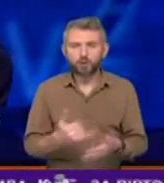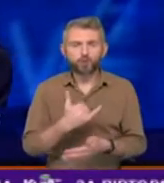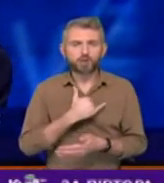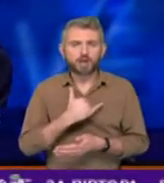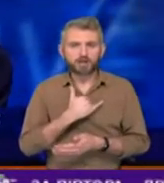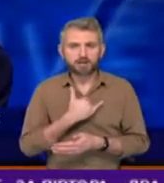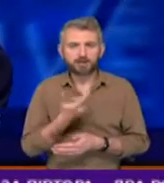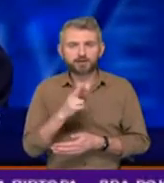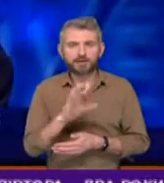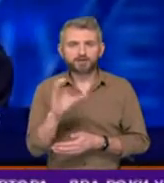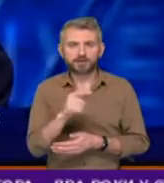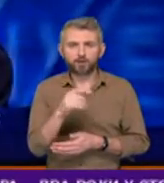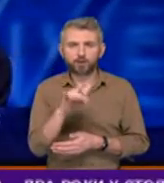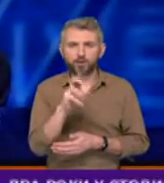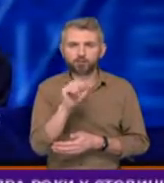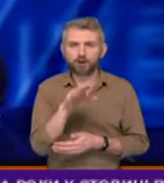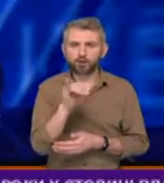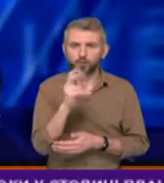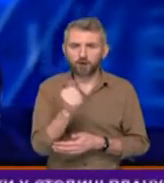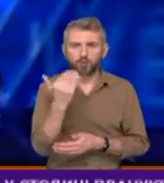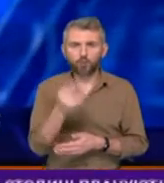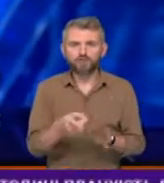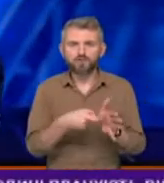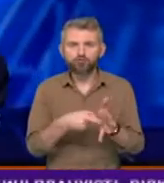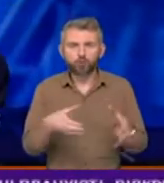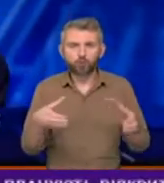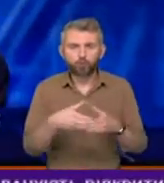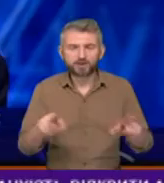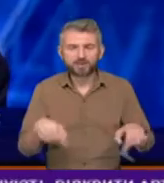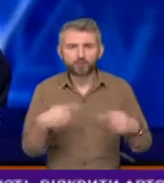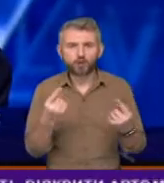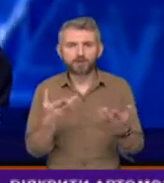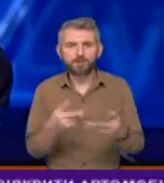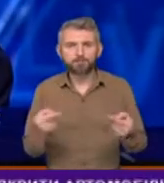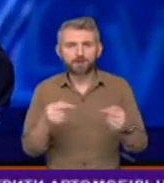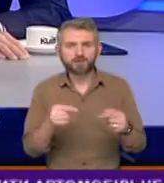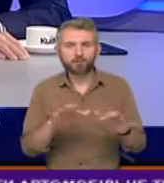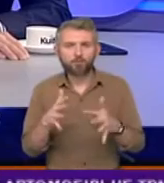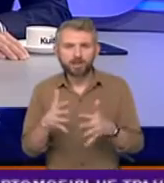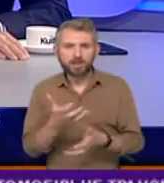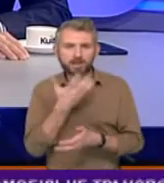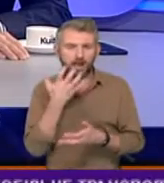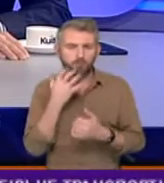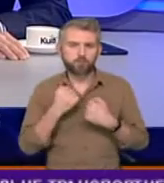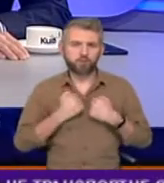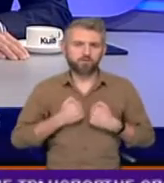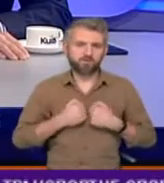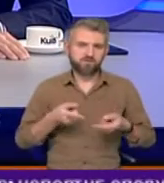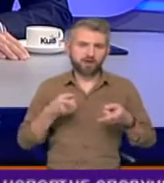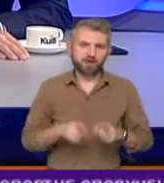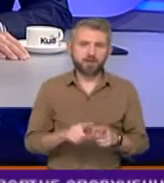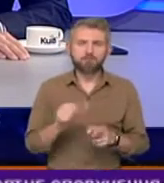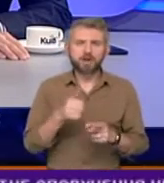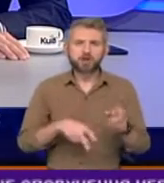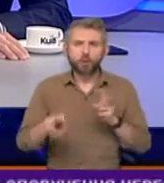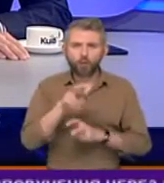нас для Сергія Горобатюка, його слідчої групи, створені певний момент теплої ванни. Ну, перші